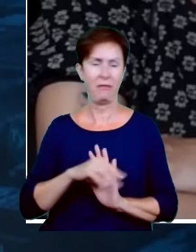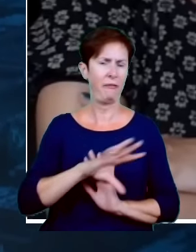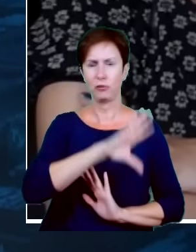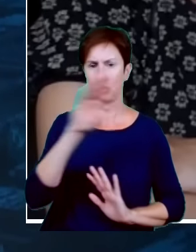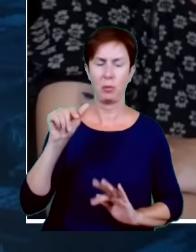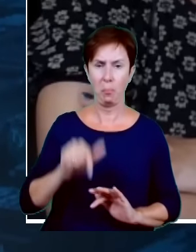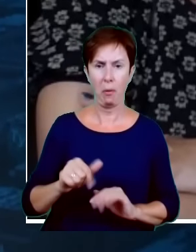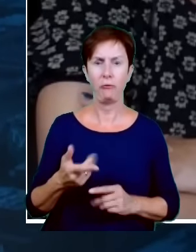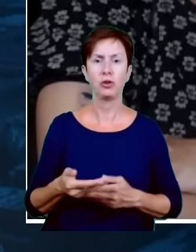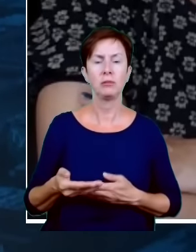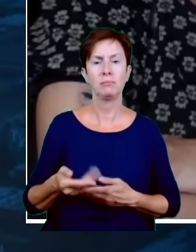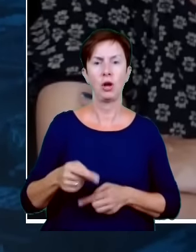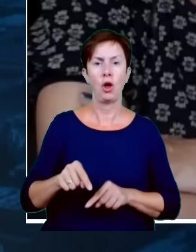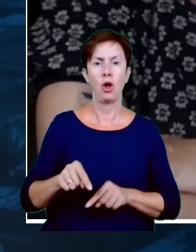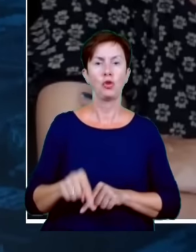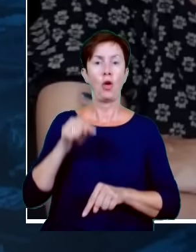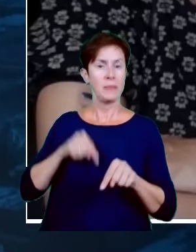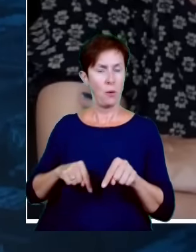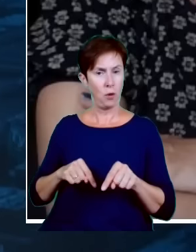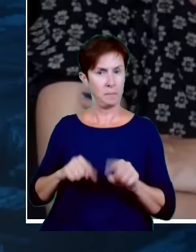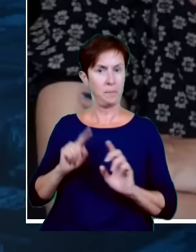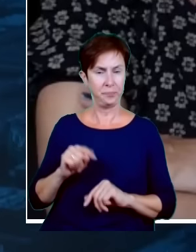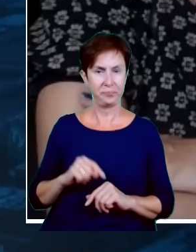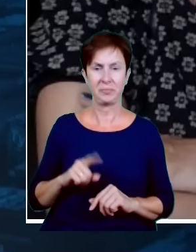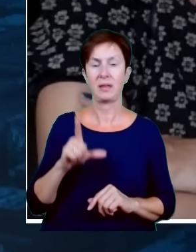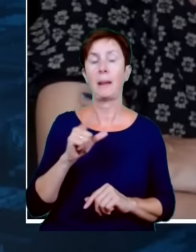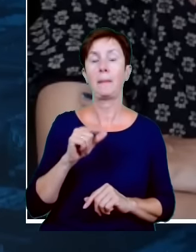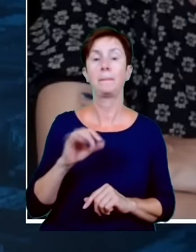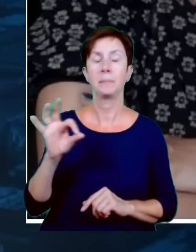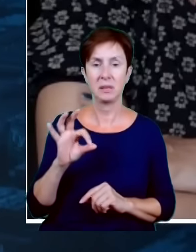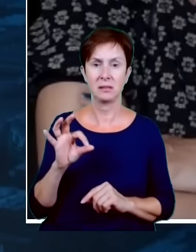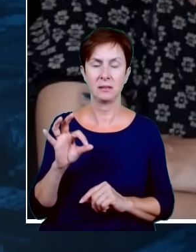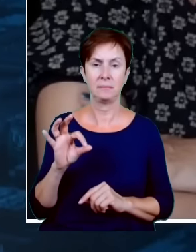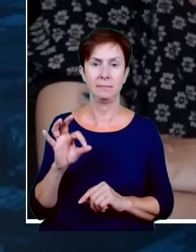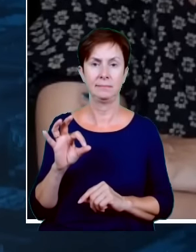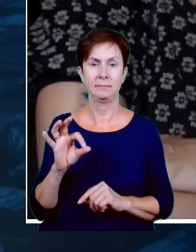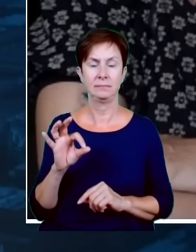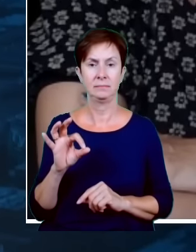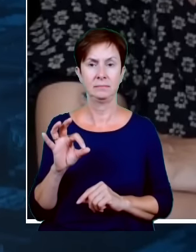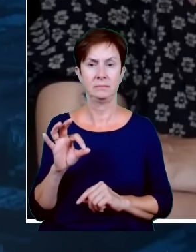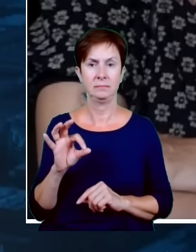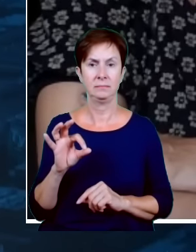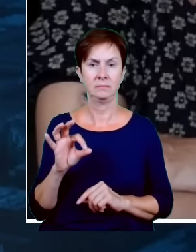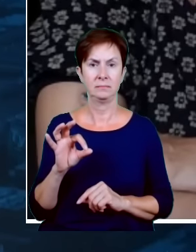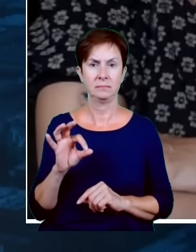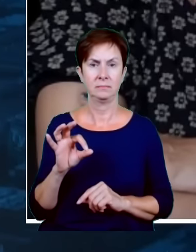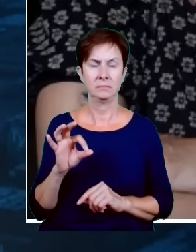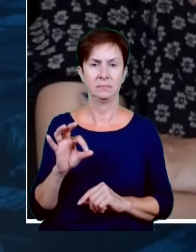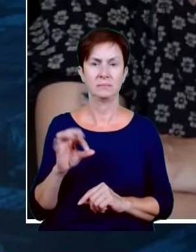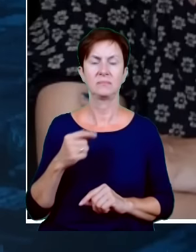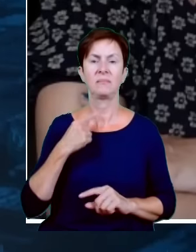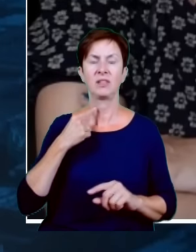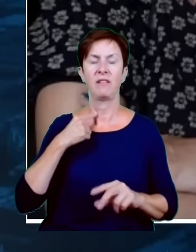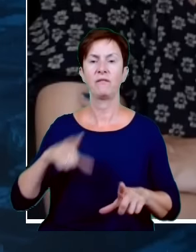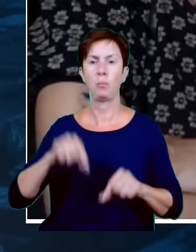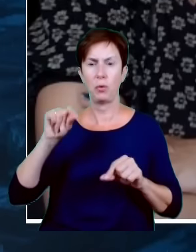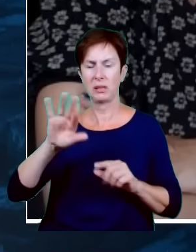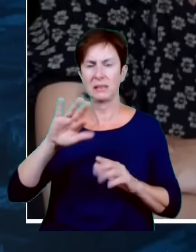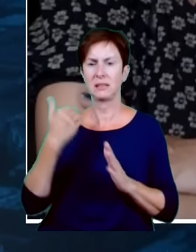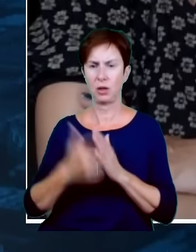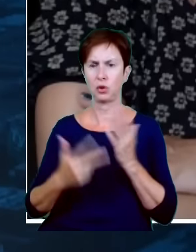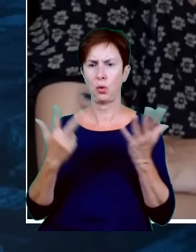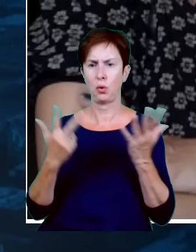wstecz Prawo i Sprawiedliwość zebrało bardzo znaczy odebrało sobie samo te głosy w wyborach straciło 8 PR